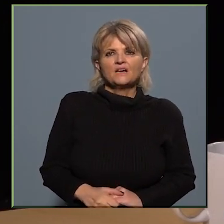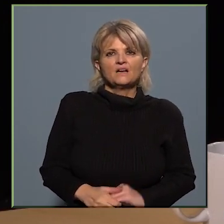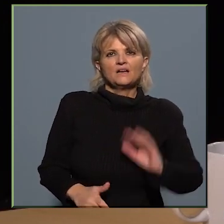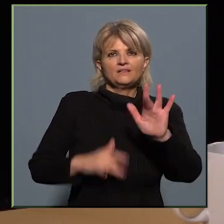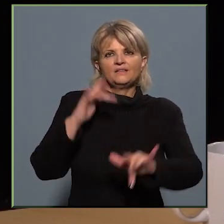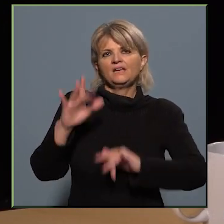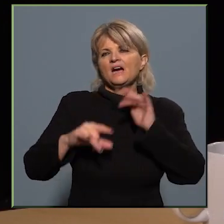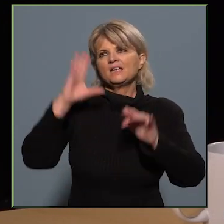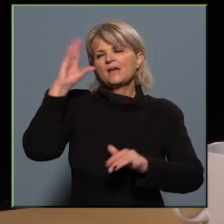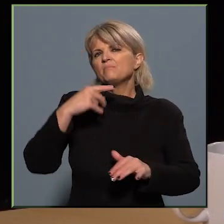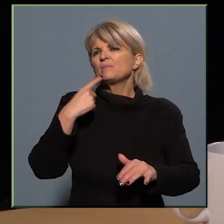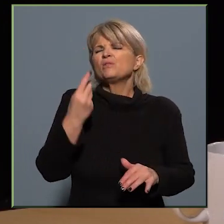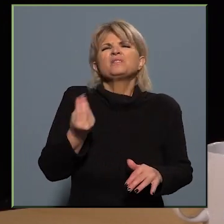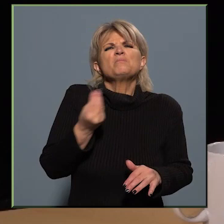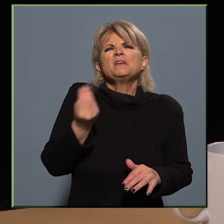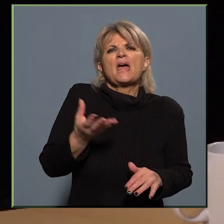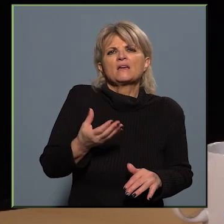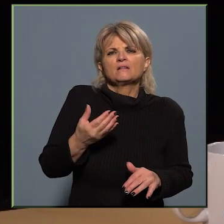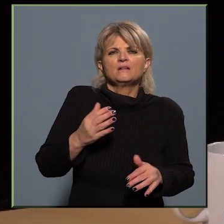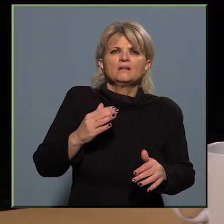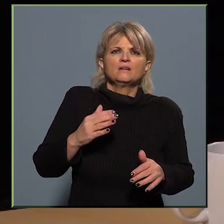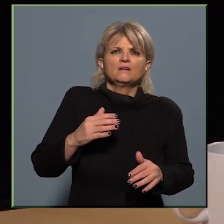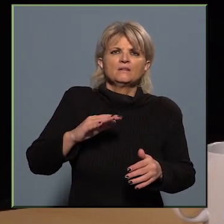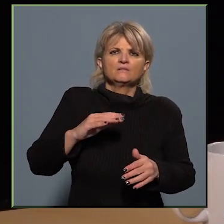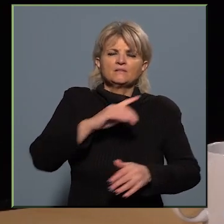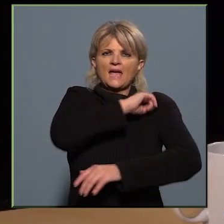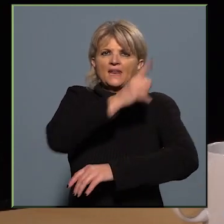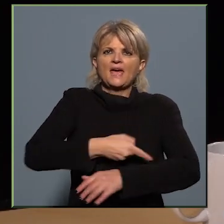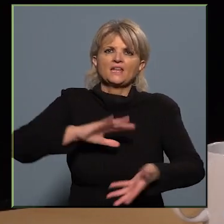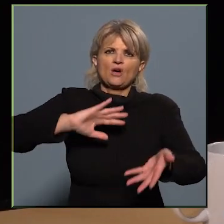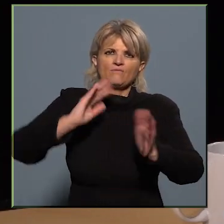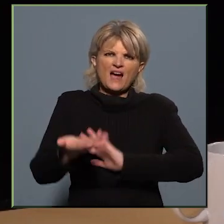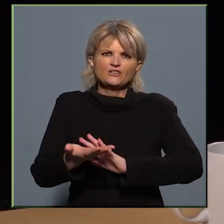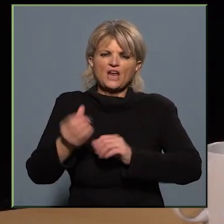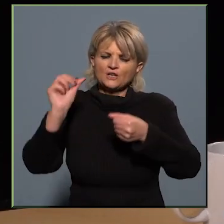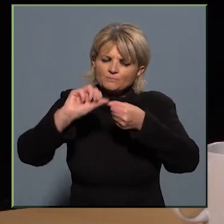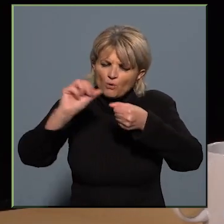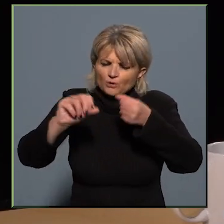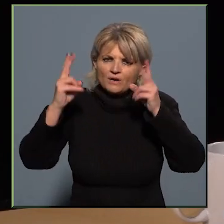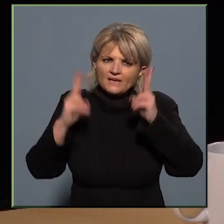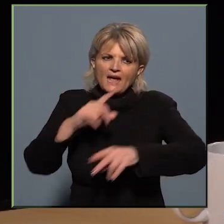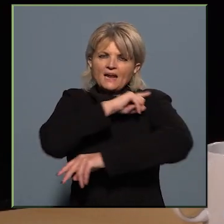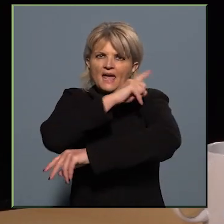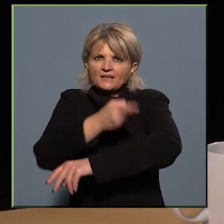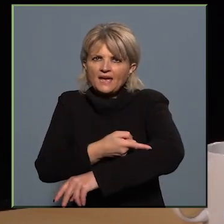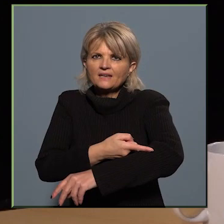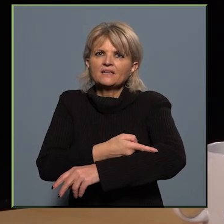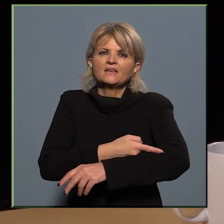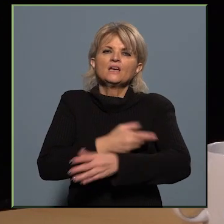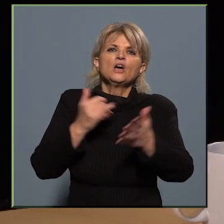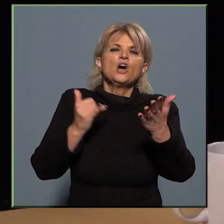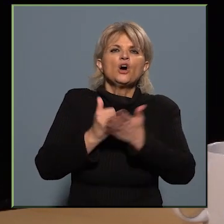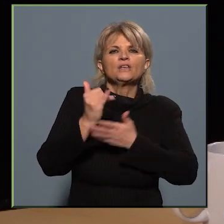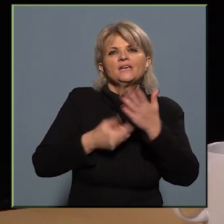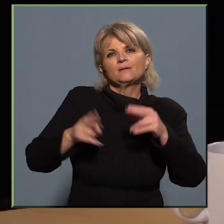hogy miért is, hiszen energiaválság van, az uszoda zárva, jégpálya működik. Jóval olcsóbban lehet a jégpályát működtetni, mint